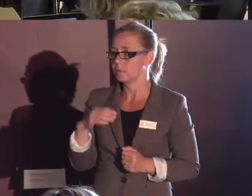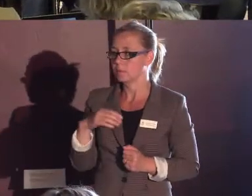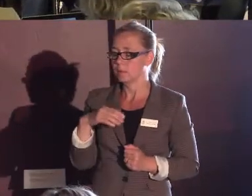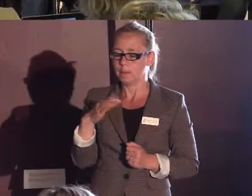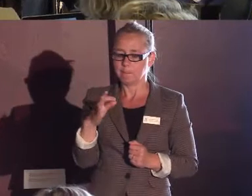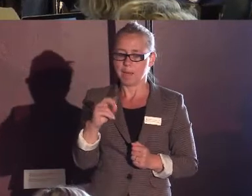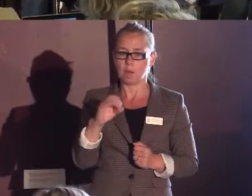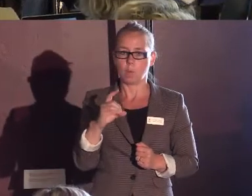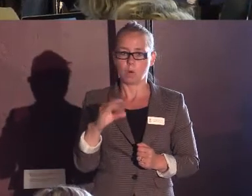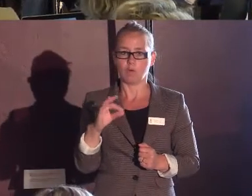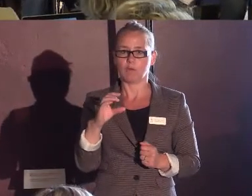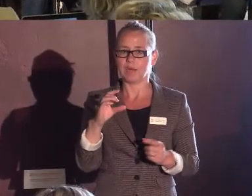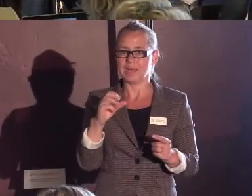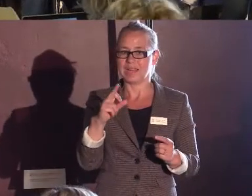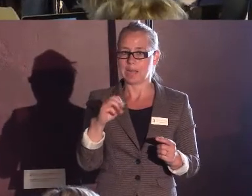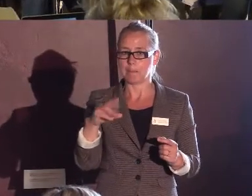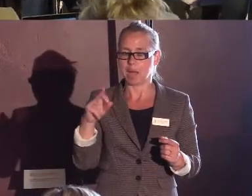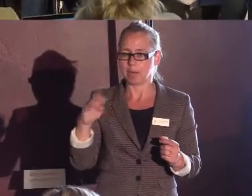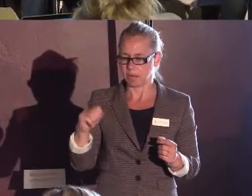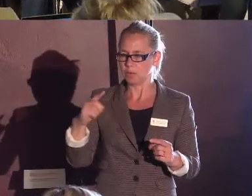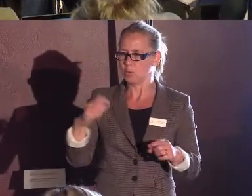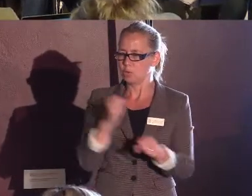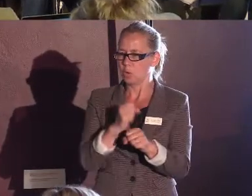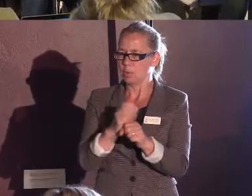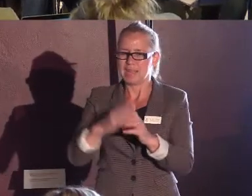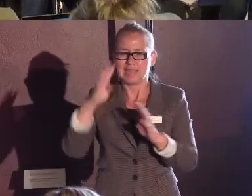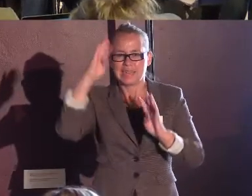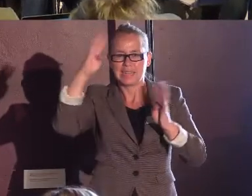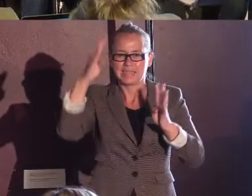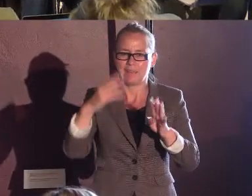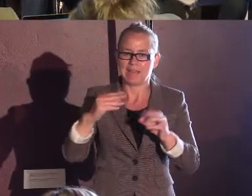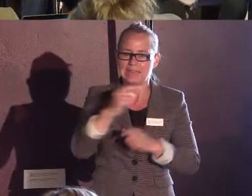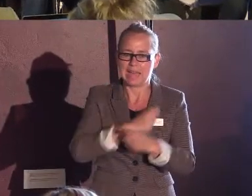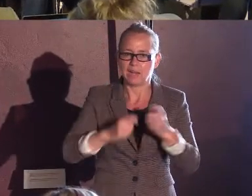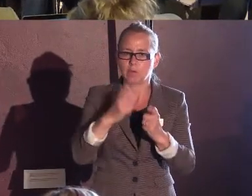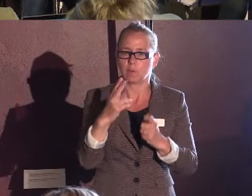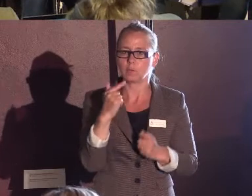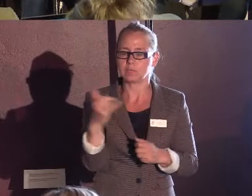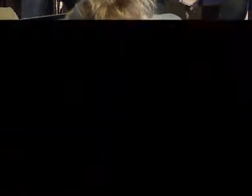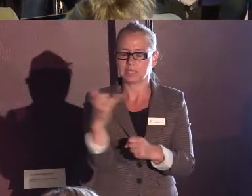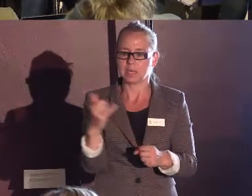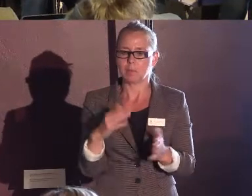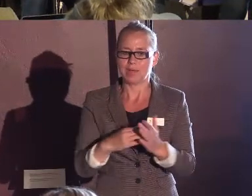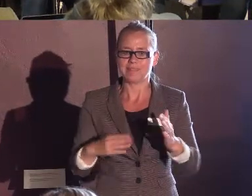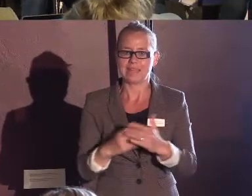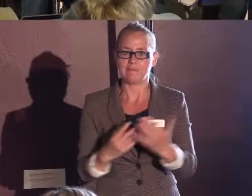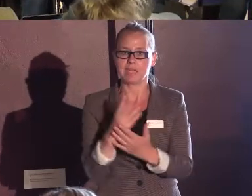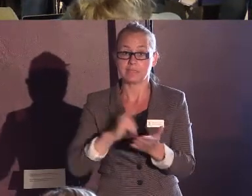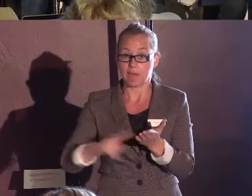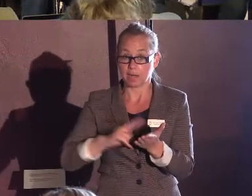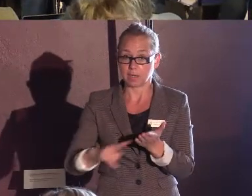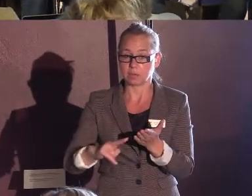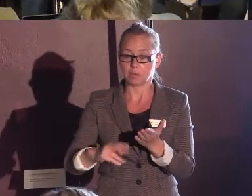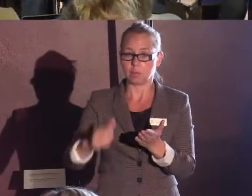Per-Olof Remmare, du är projektledare för arbetet med kulturella och kreativa näringar sedan 2010 på Tillväxtverket. Du har en bakgrund